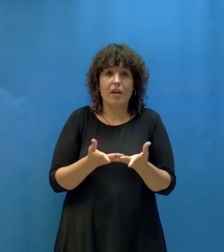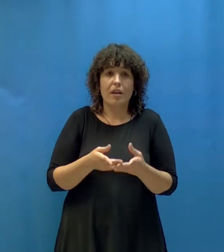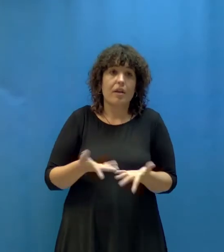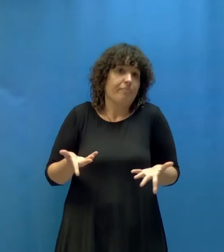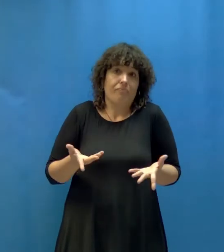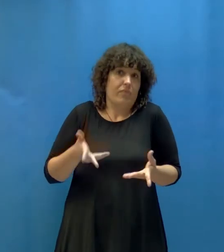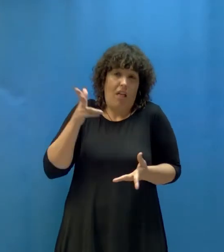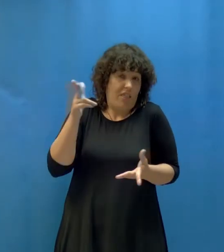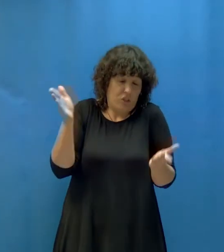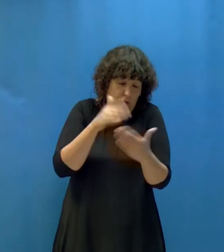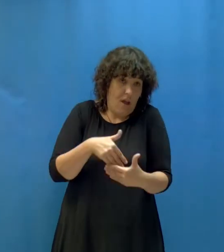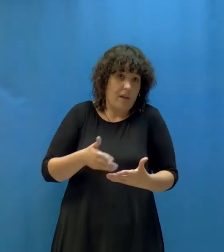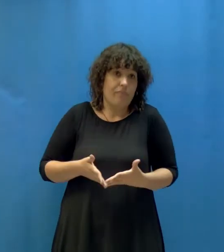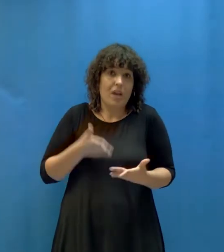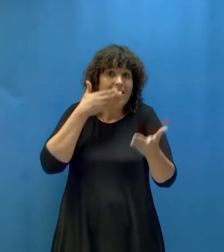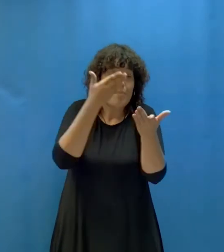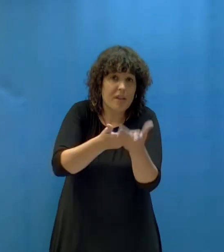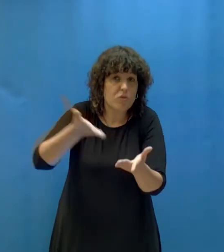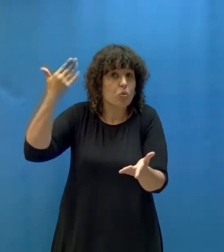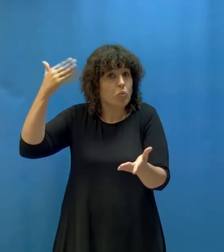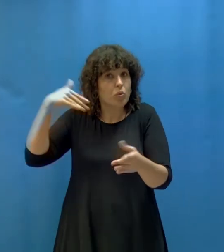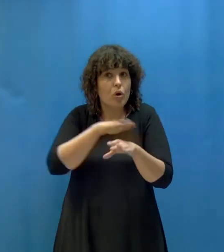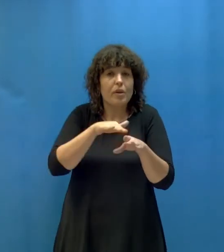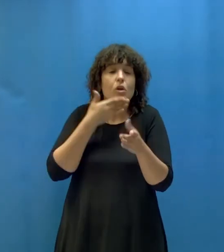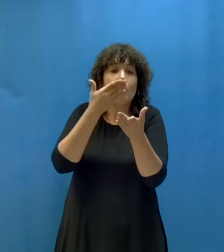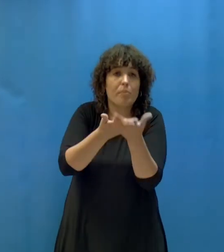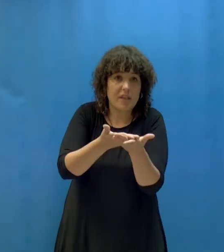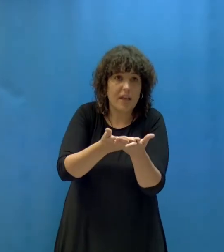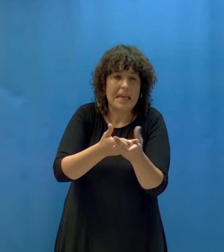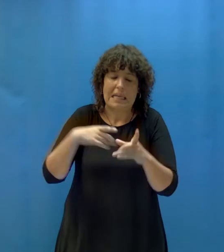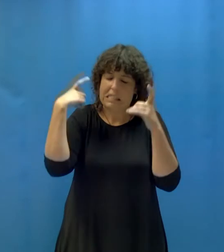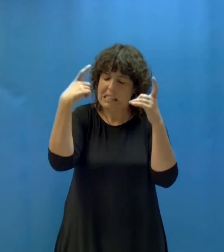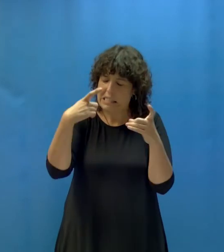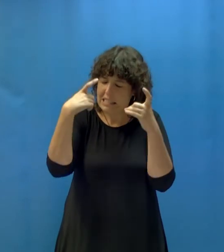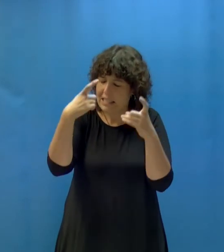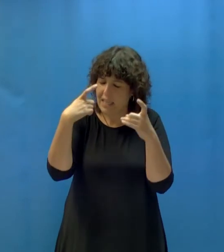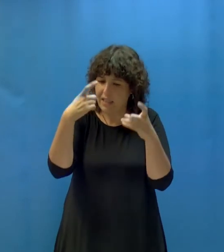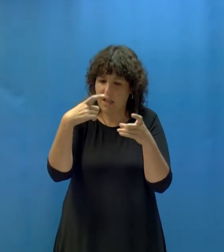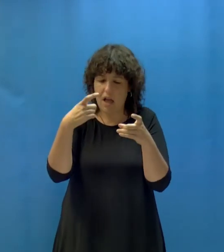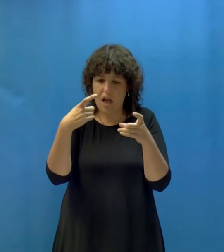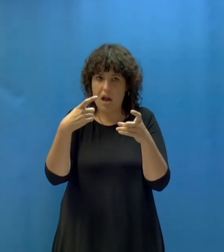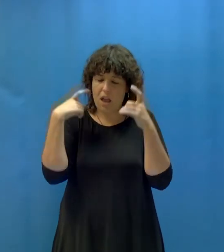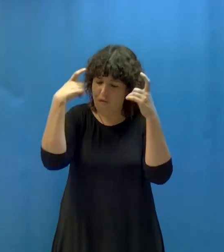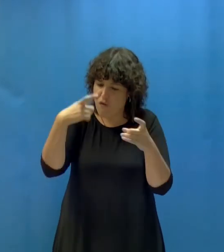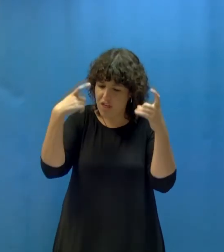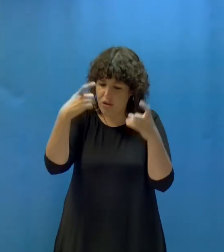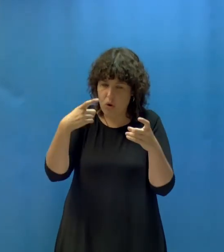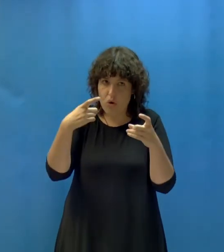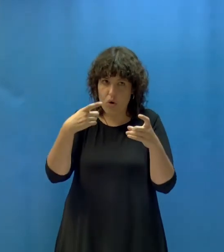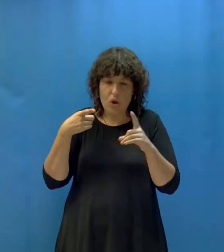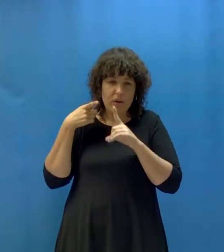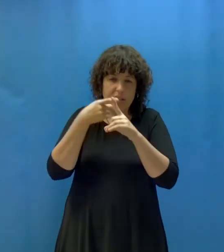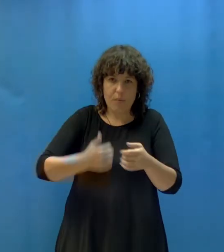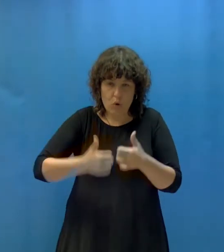laborals. Li pregàvem en aquella ocasió al govern que fera tots els esforços necessaris per a incloure en el nou plec de condicions del nou concurs